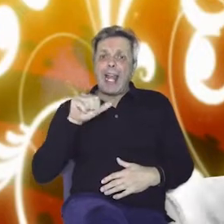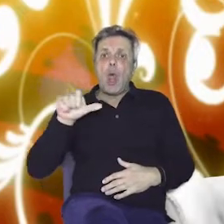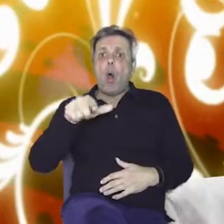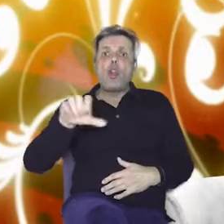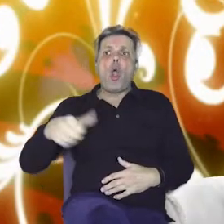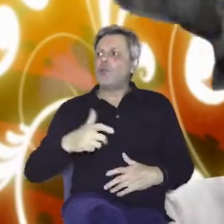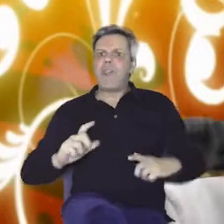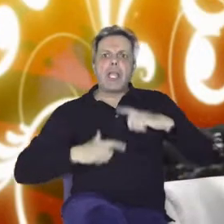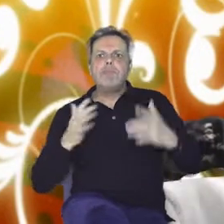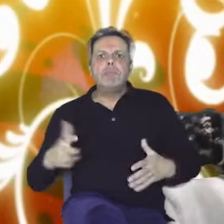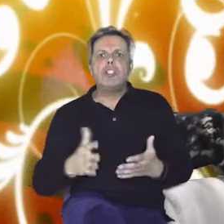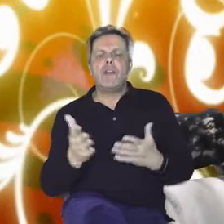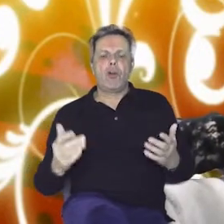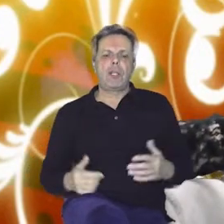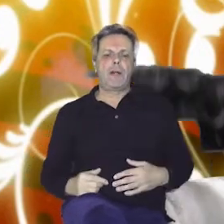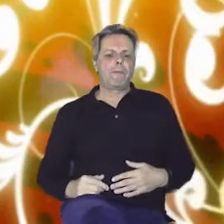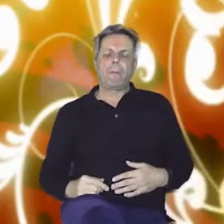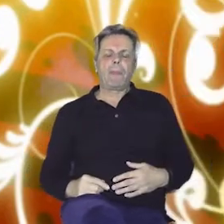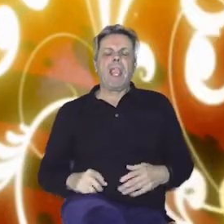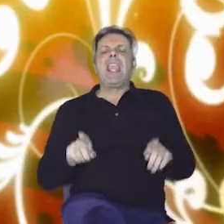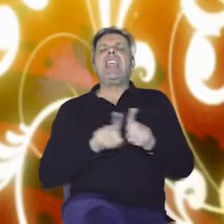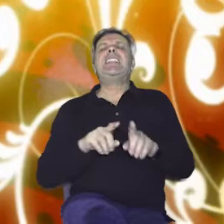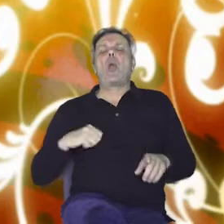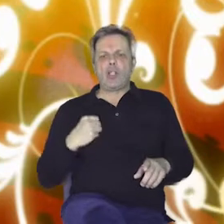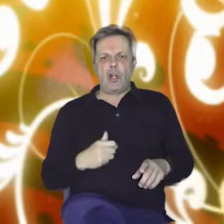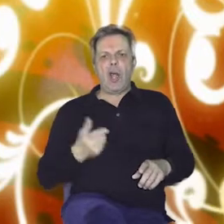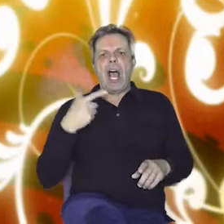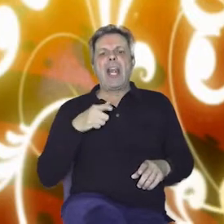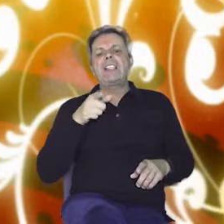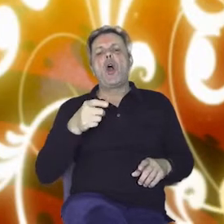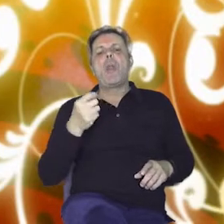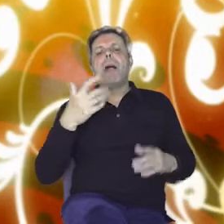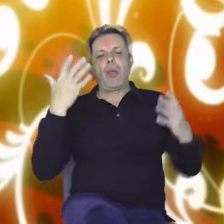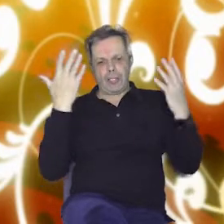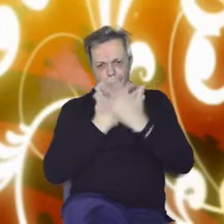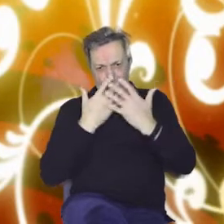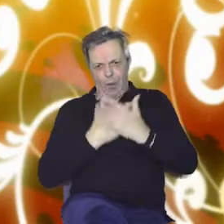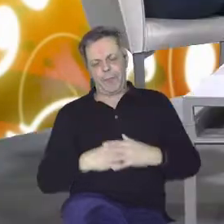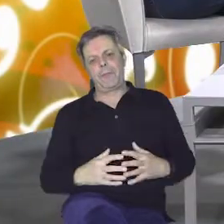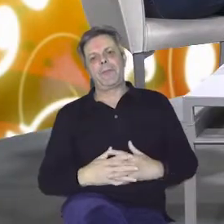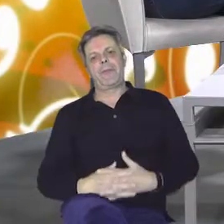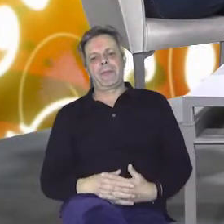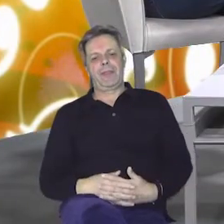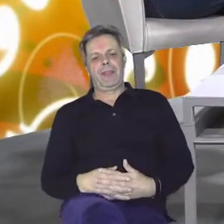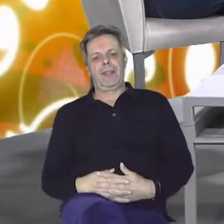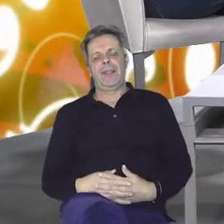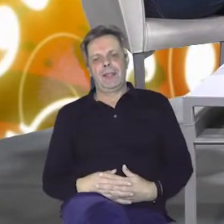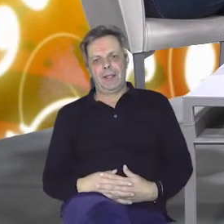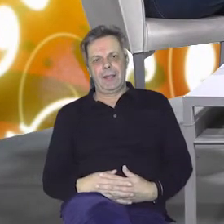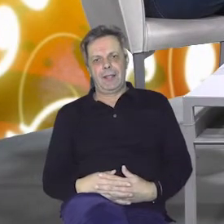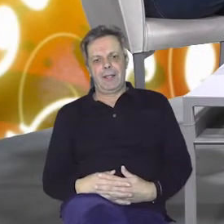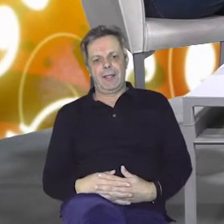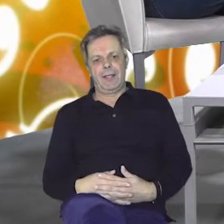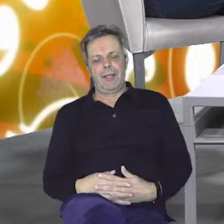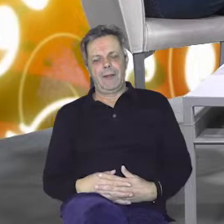životan, on bi još uvijek cudeni. Ne, oni su ista godina, samo on se malo zabunio. Aha, Eto, znači isti su godina, da, pitala sam